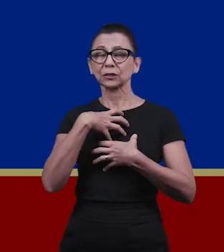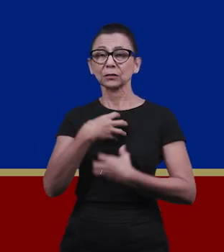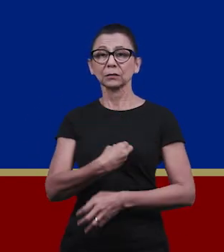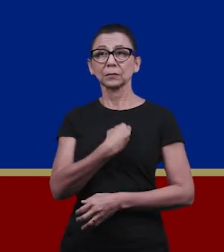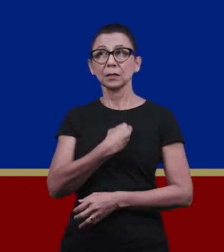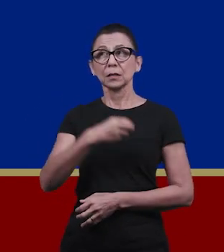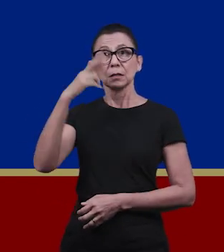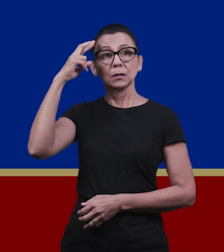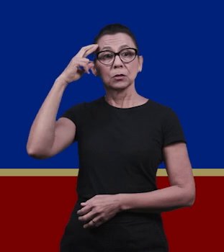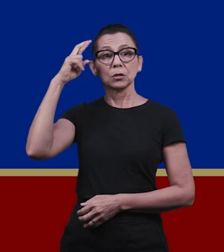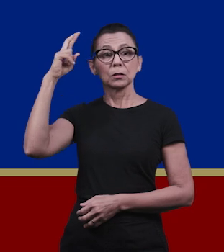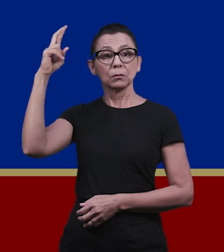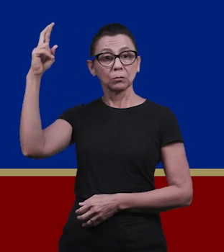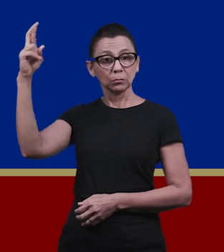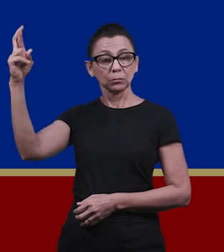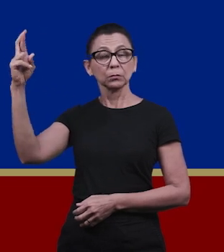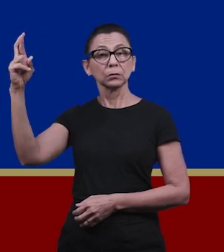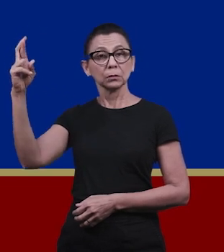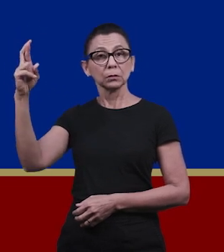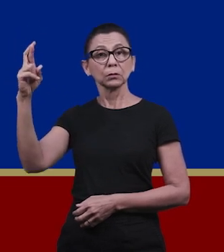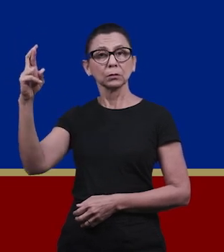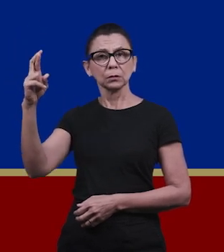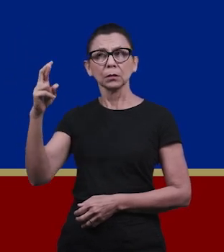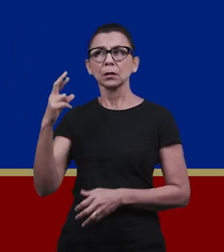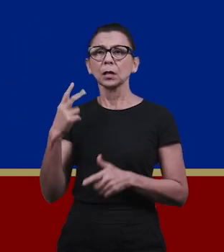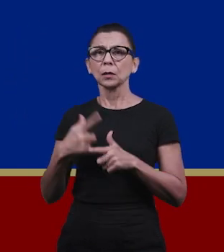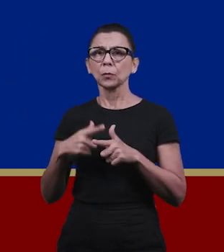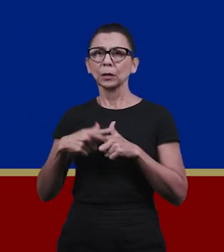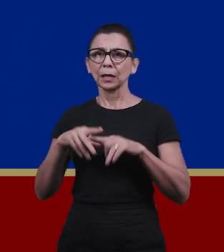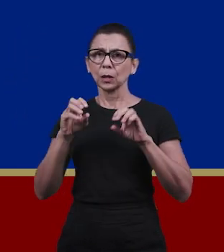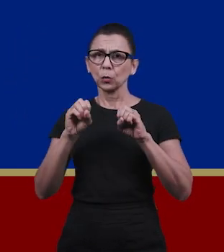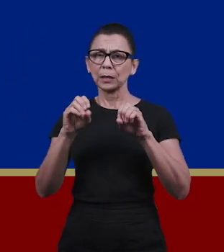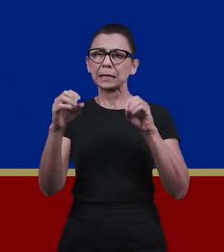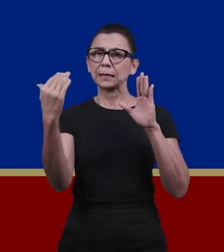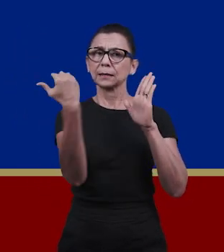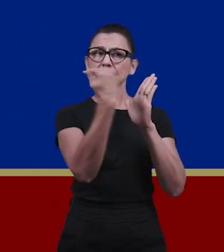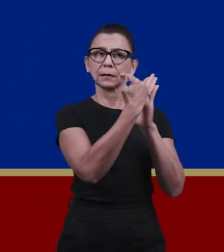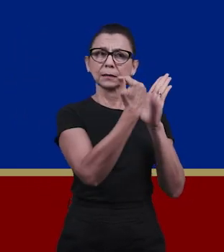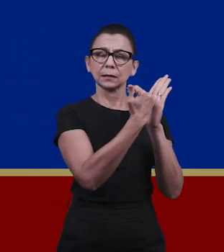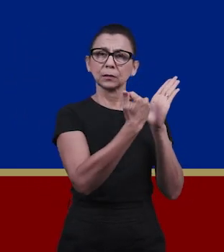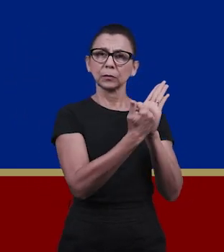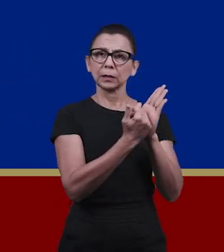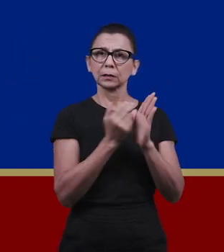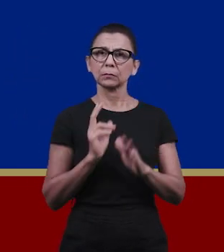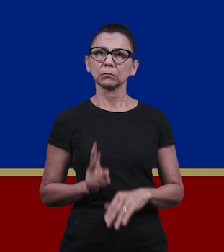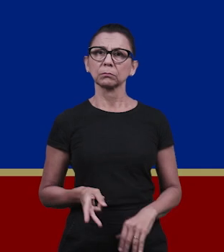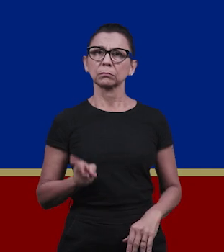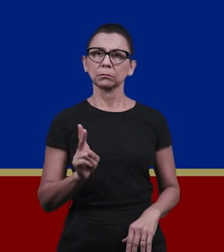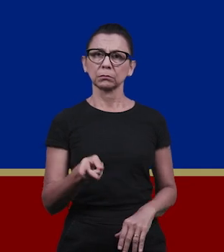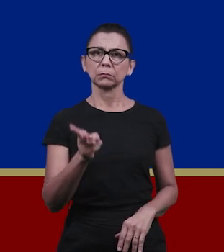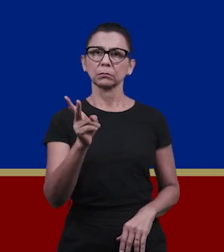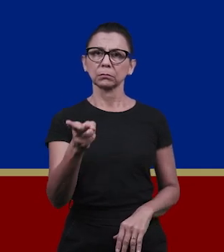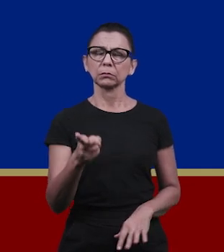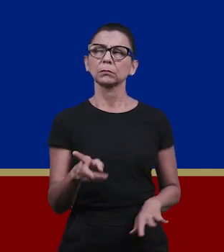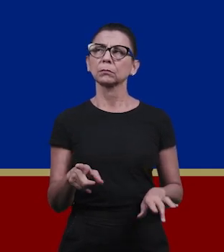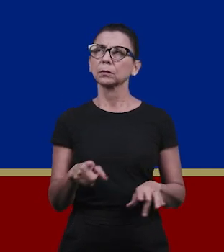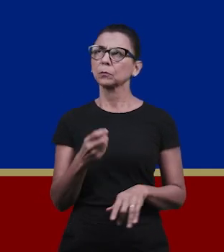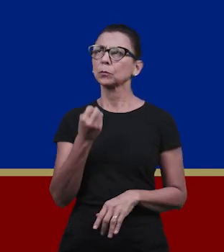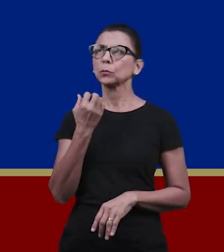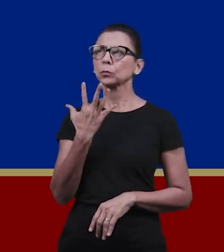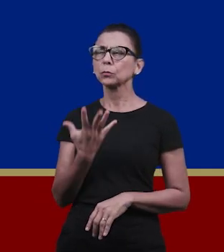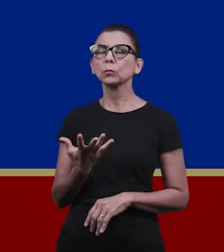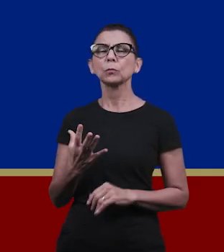Господа Иисуса к нам, ибо учение секвенциальное и постоянное, продолжительное и служит для